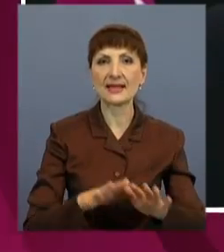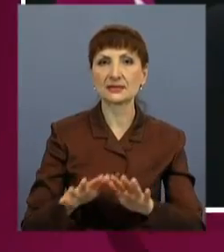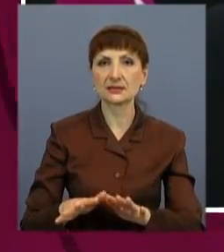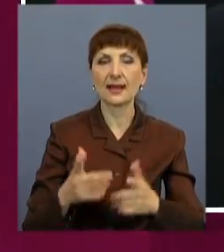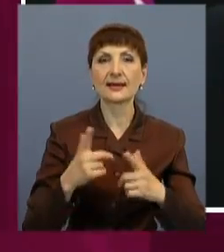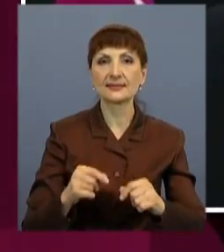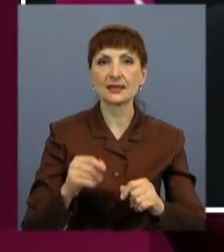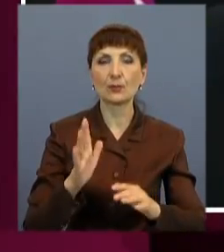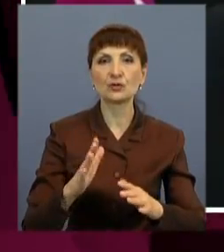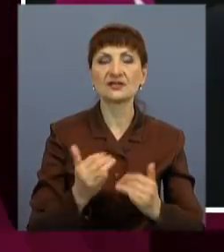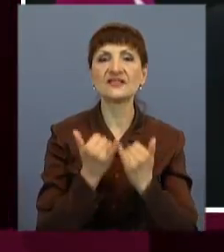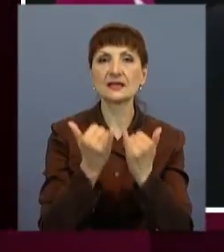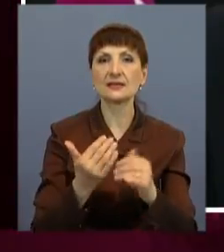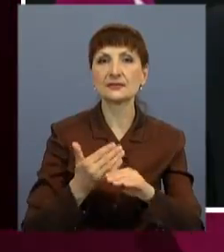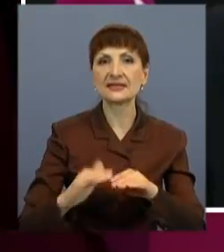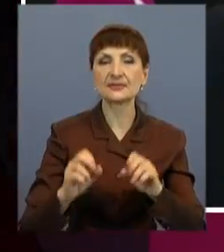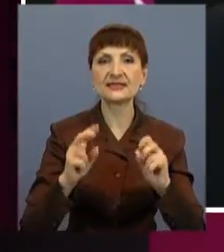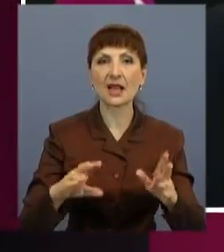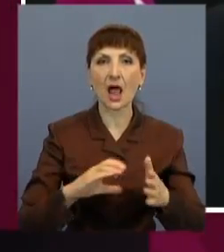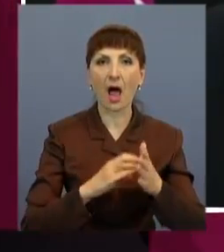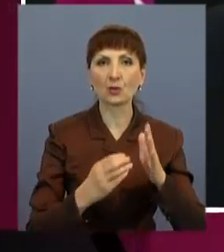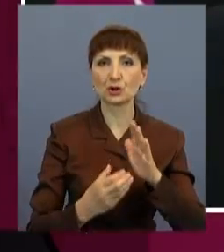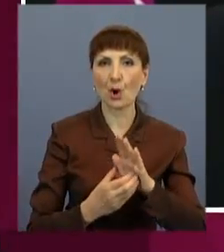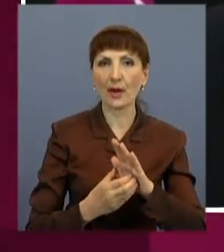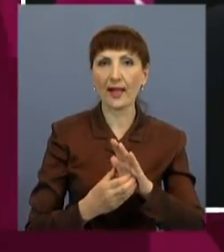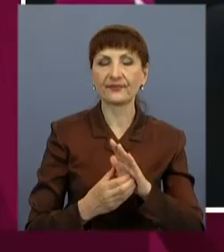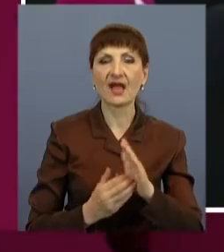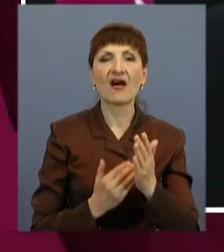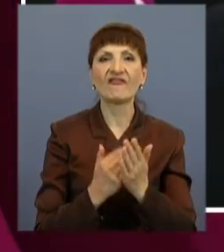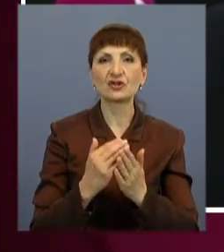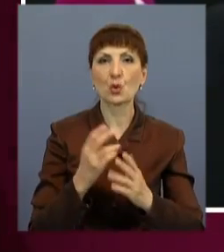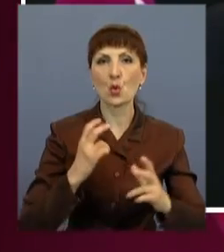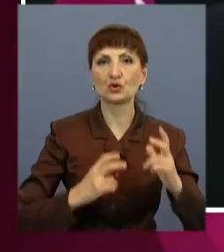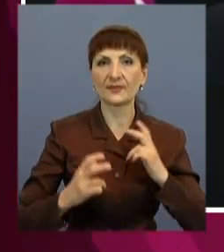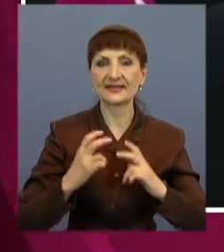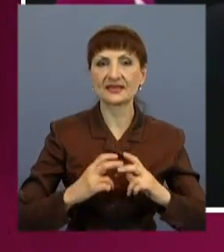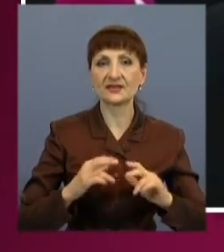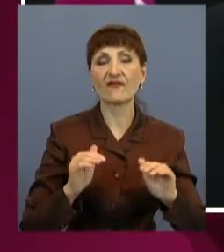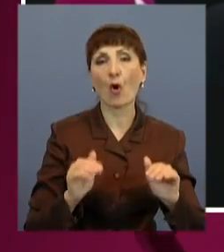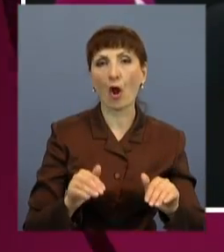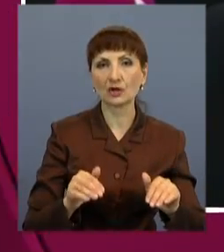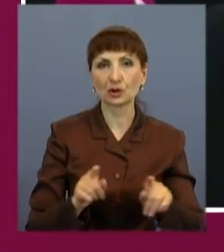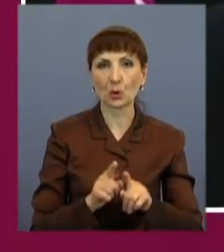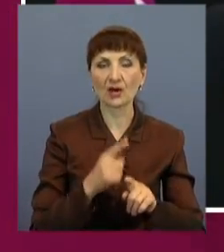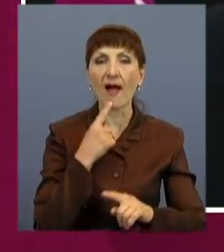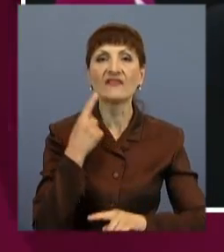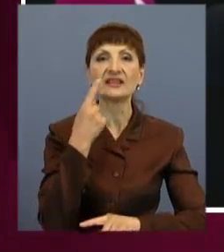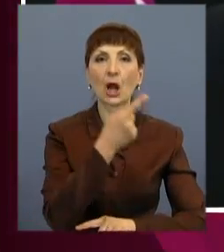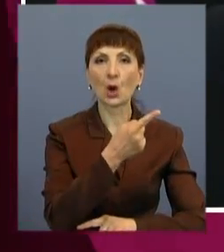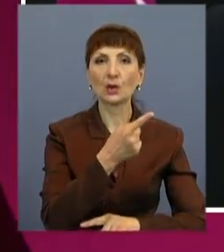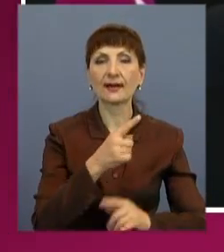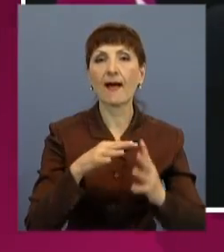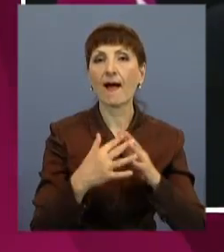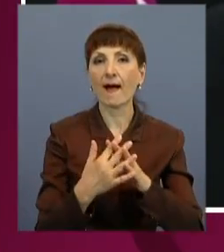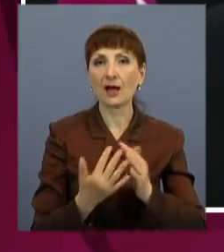где выделяются специальные аудитории высших учебных заведений, колледжах, а в отдаленных